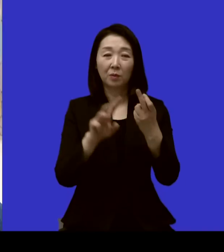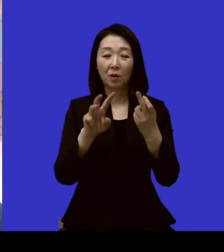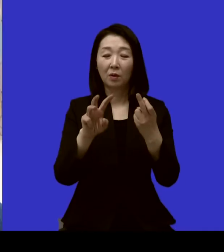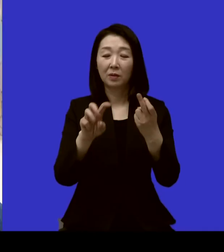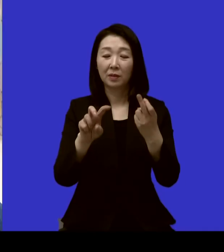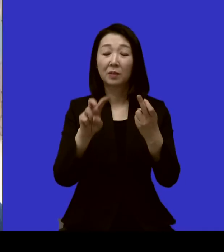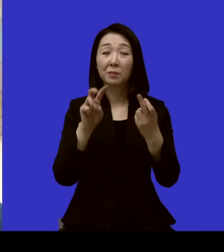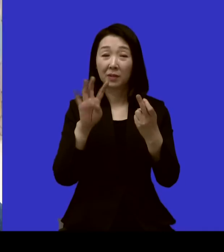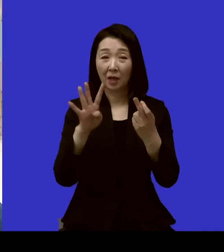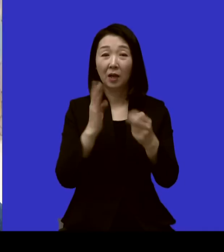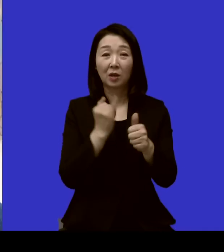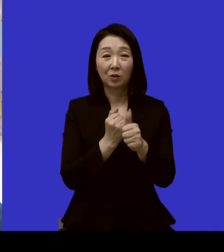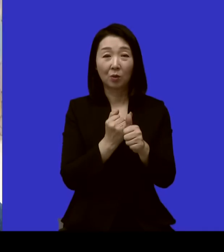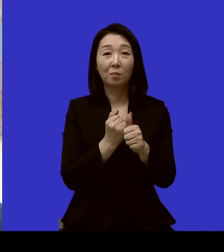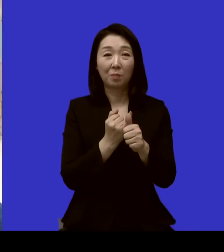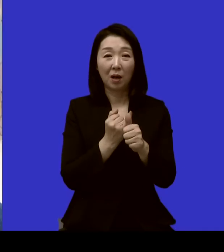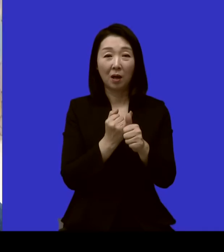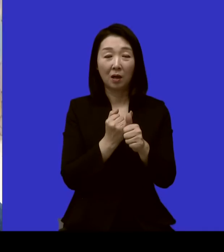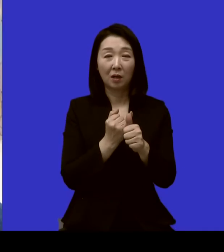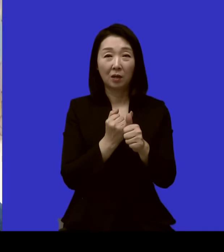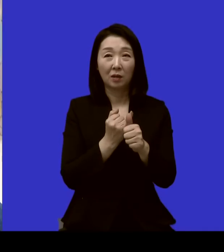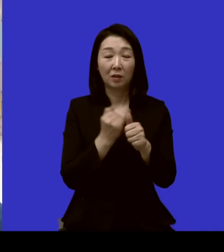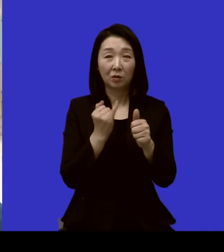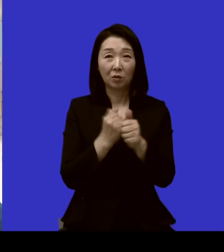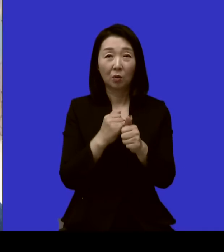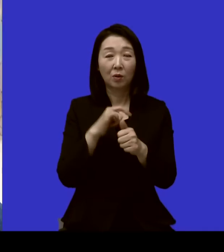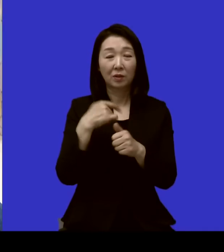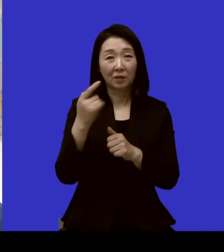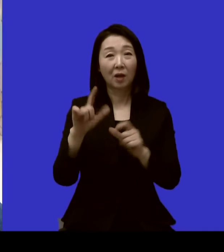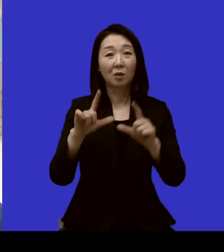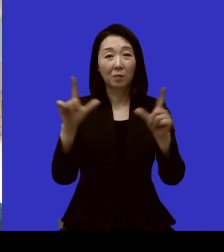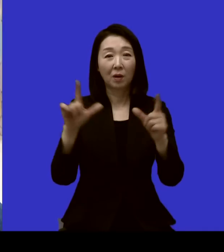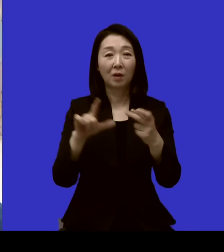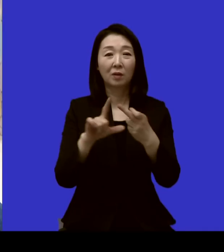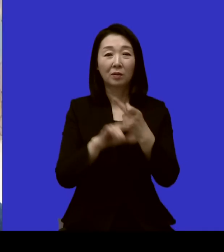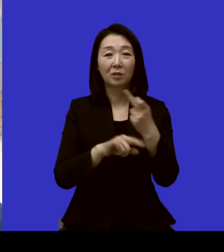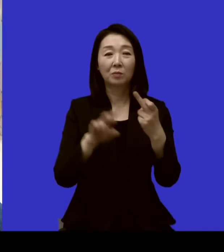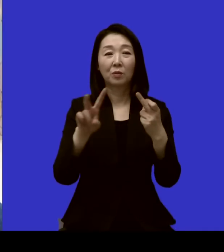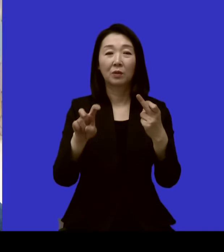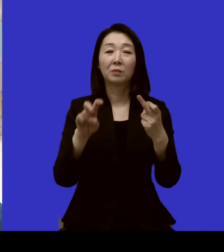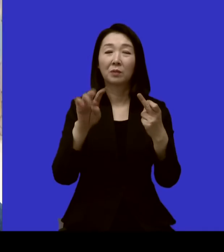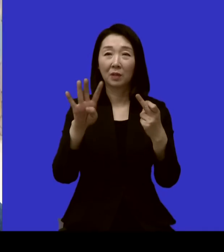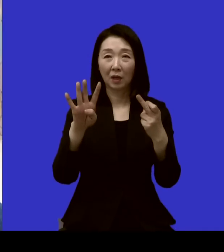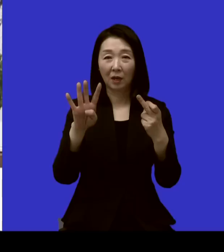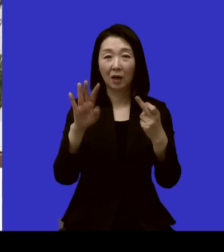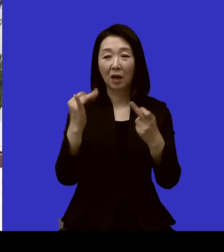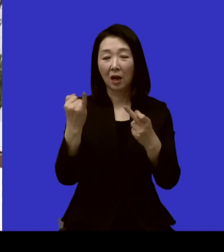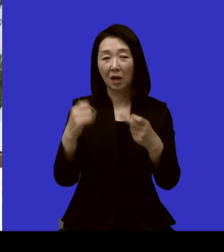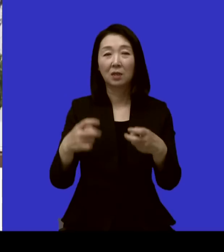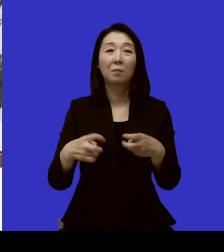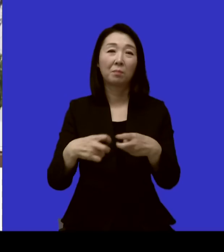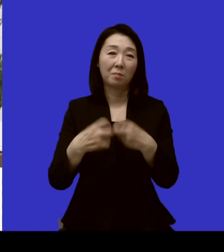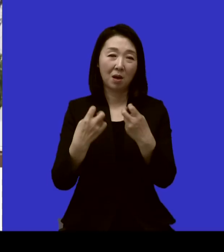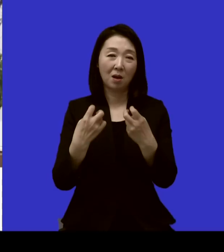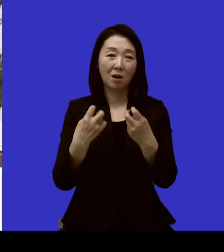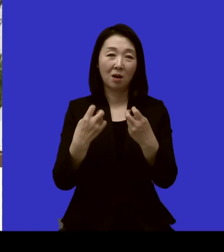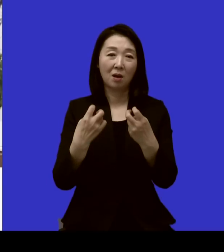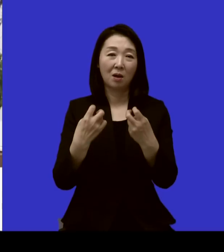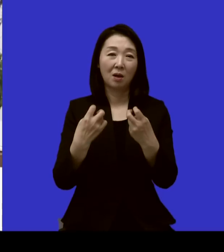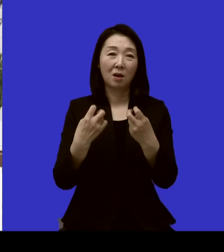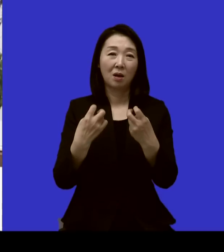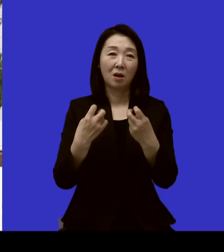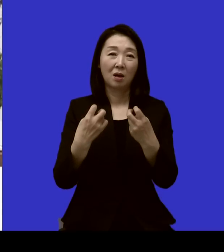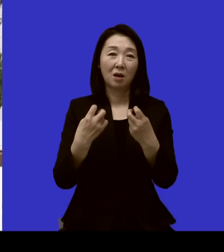결혼을 했었는데 네. 그 결혼하고 그 다음 해에 12월 24일 날 아내가 사고가 있었고 그리고